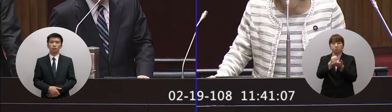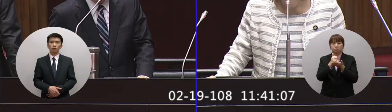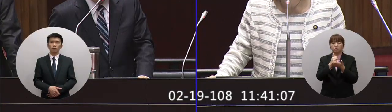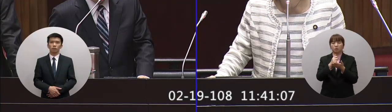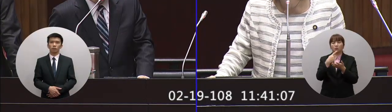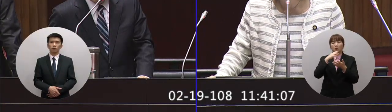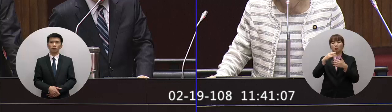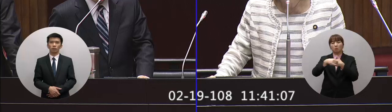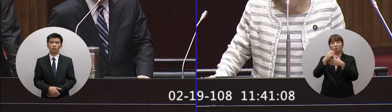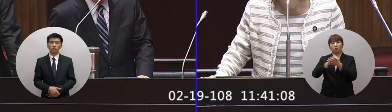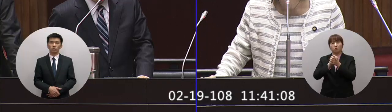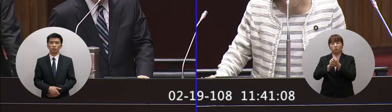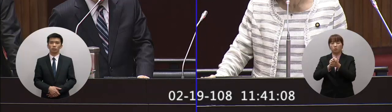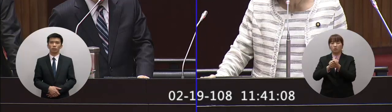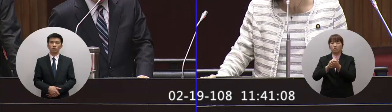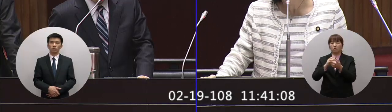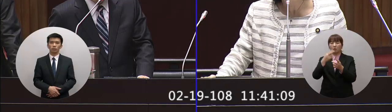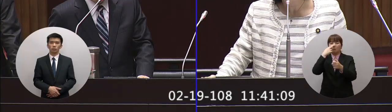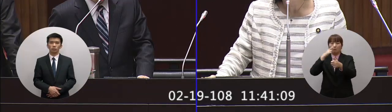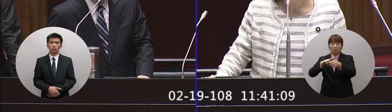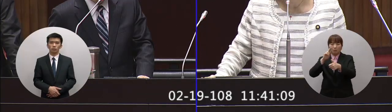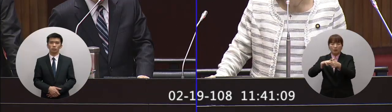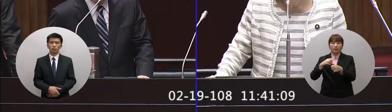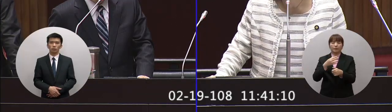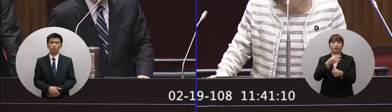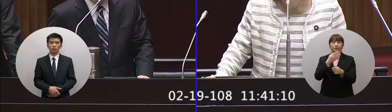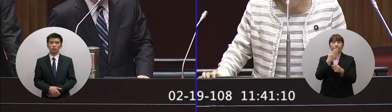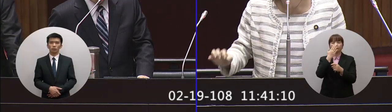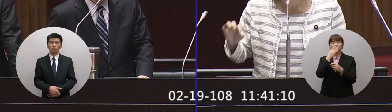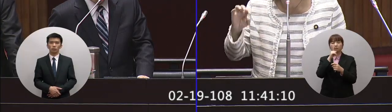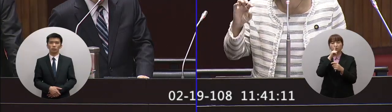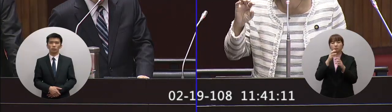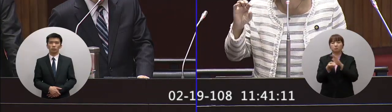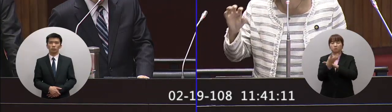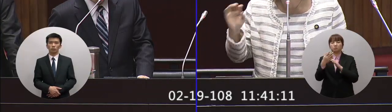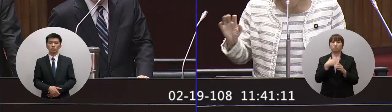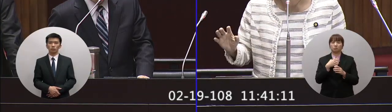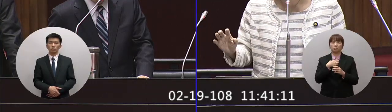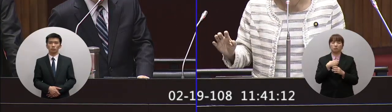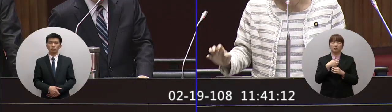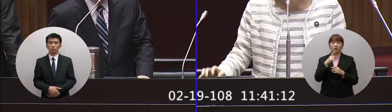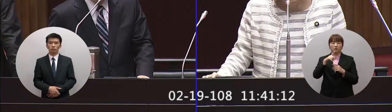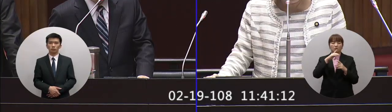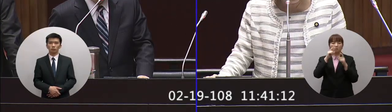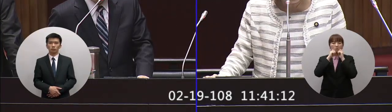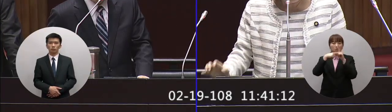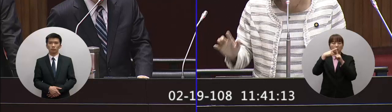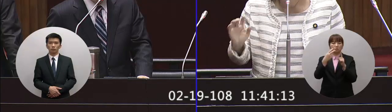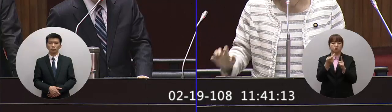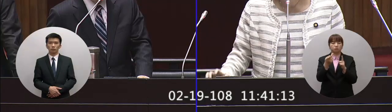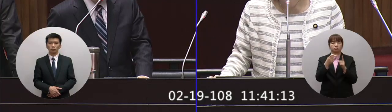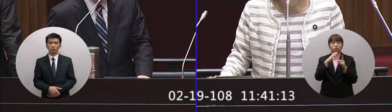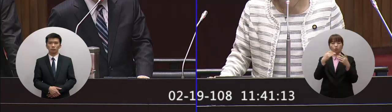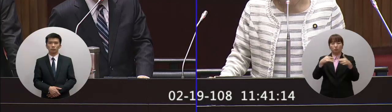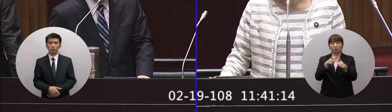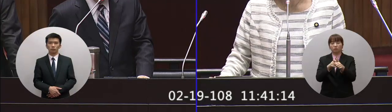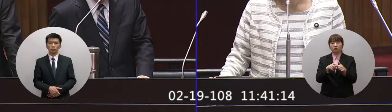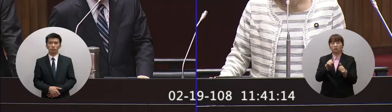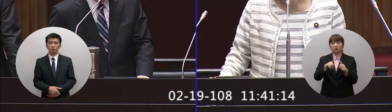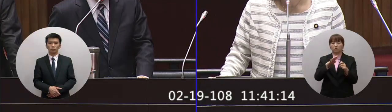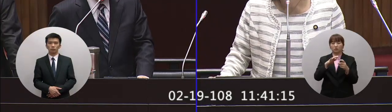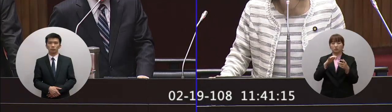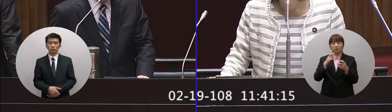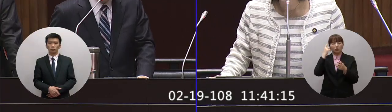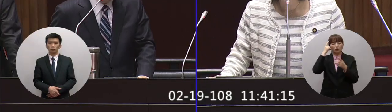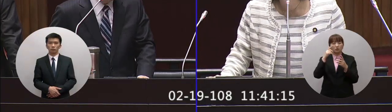在医院看护虐待他也不敢讲、哦、所以这些都是一种照顾品质的出现的一个问题。最大的问题是感